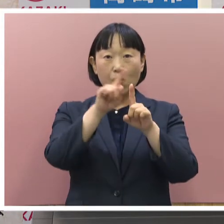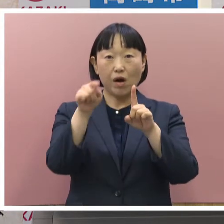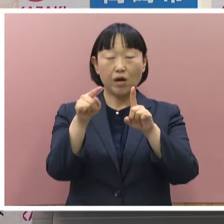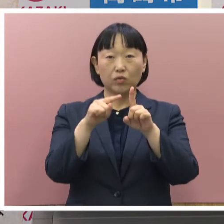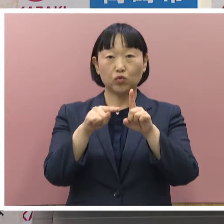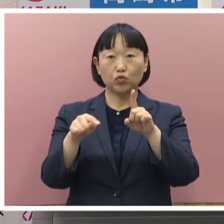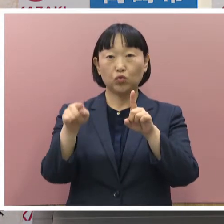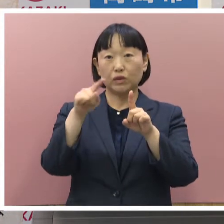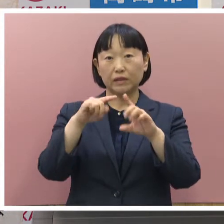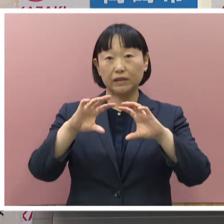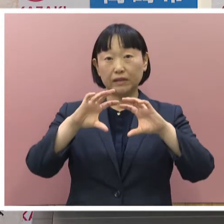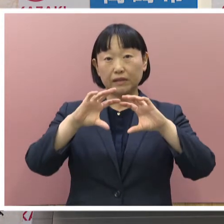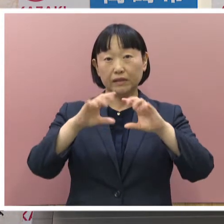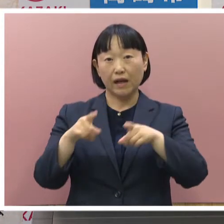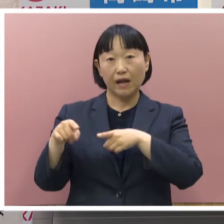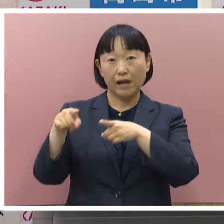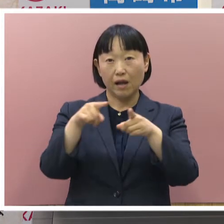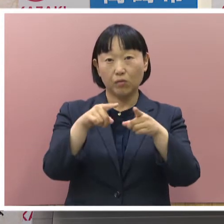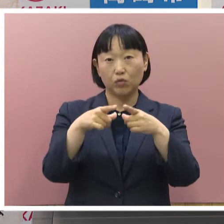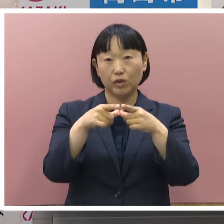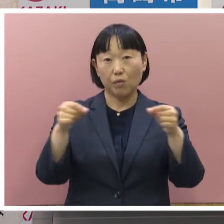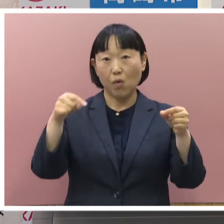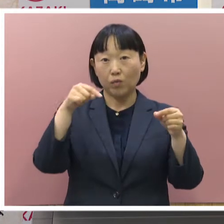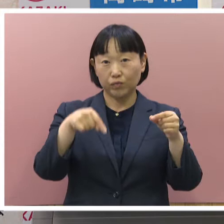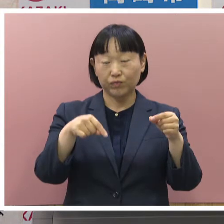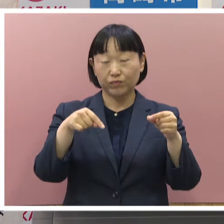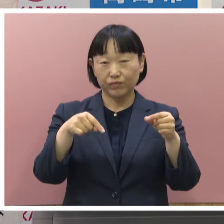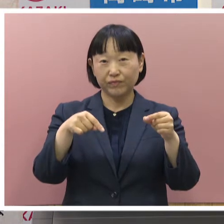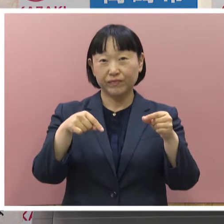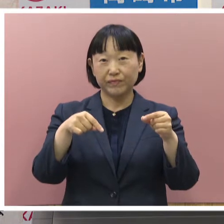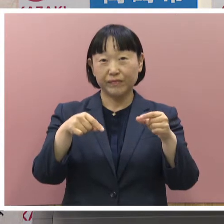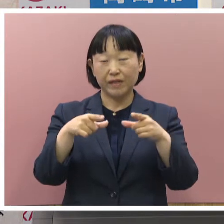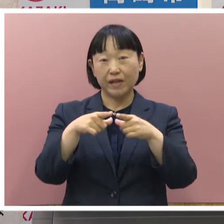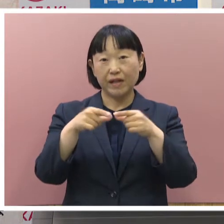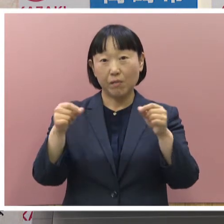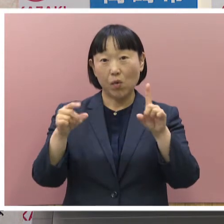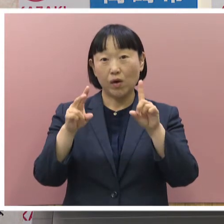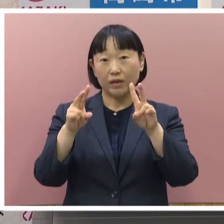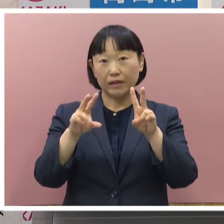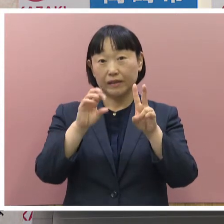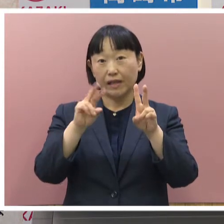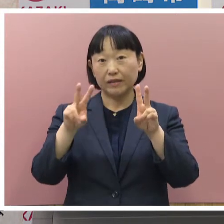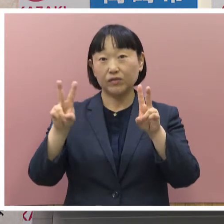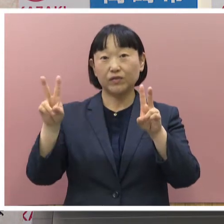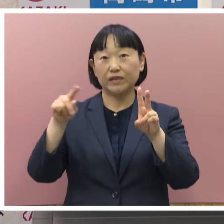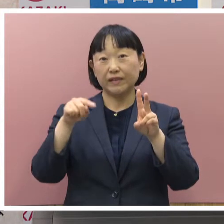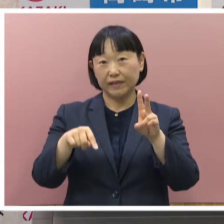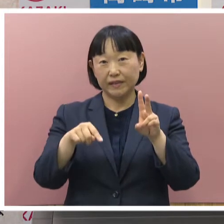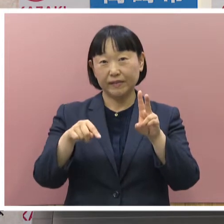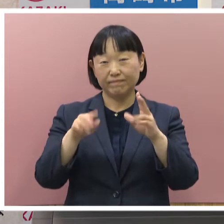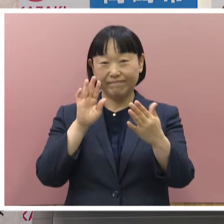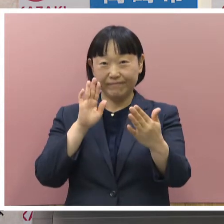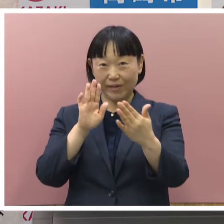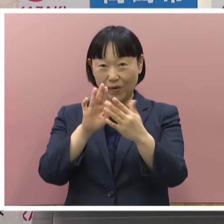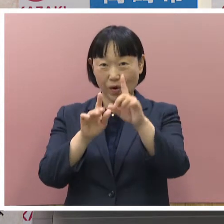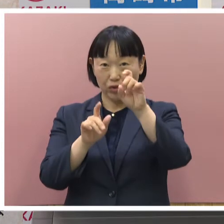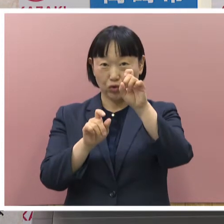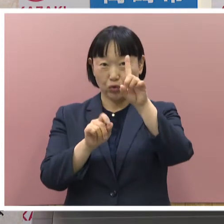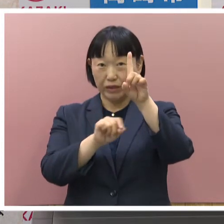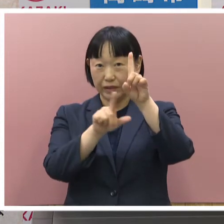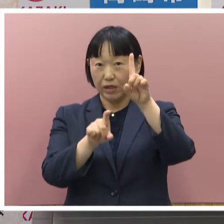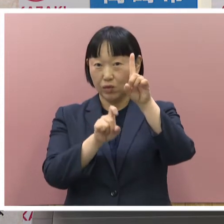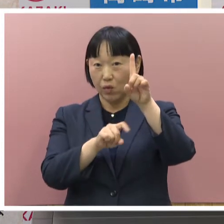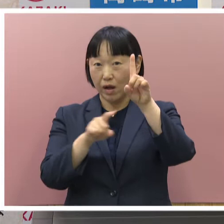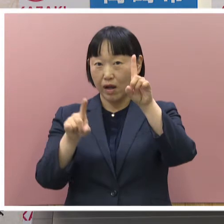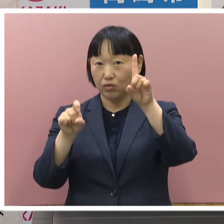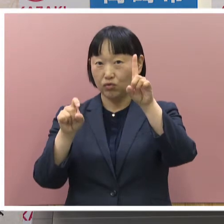WRC 世界ラリー選手権の日本ラウンドであるフォーラム8ラリージャパン2022がいよいよ11月の10日